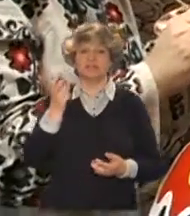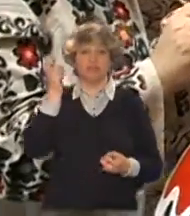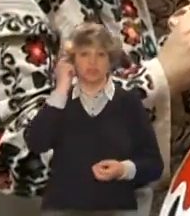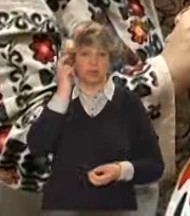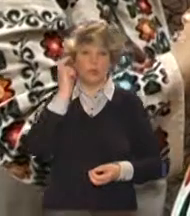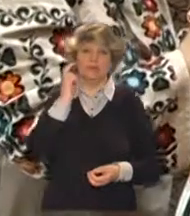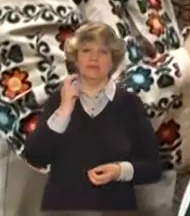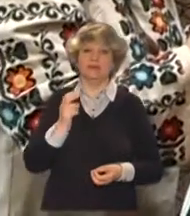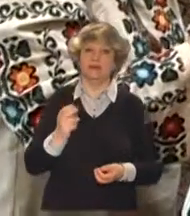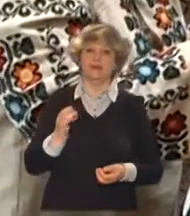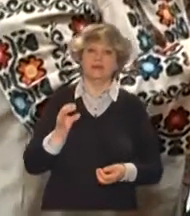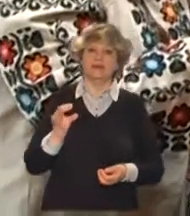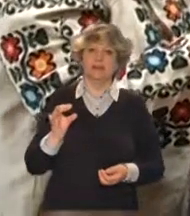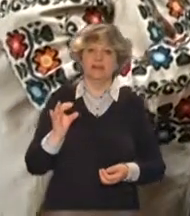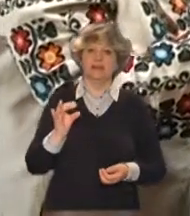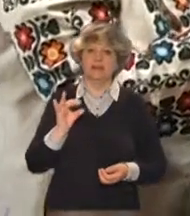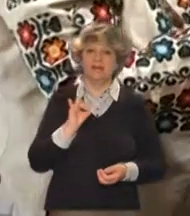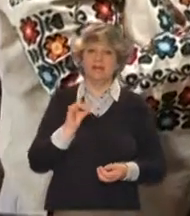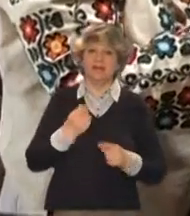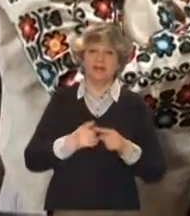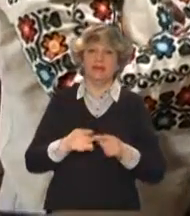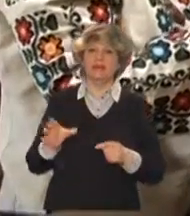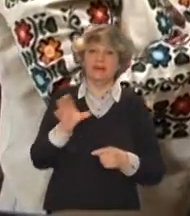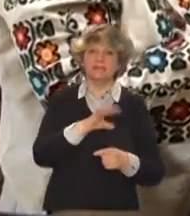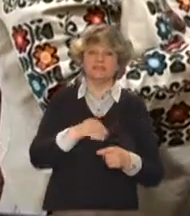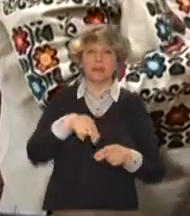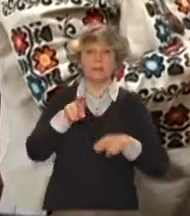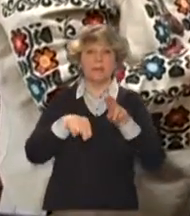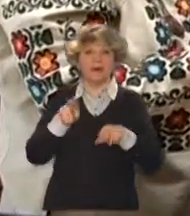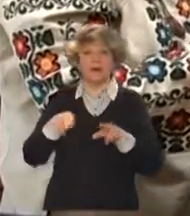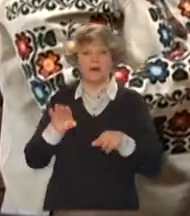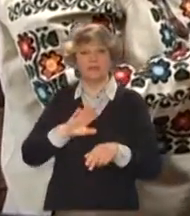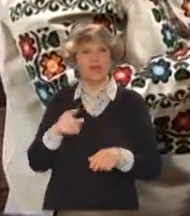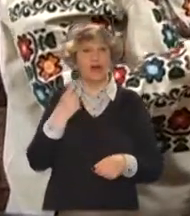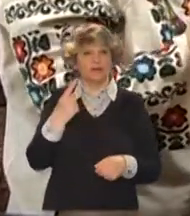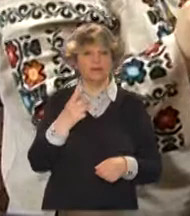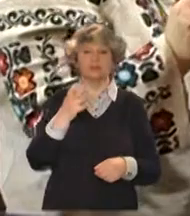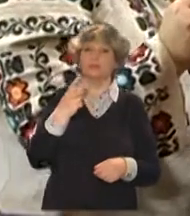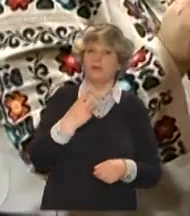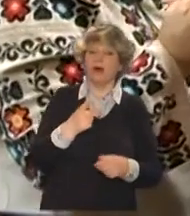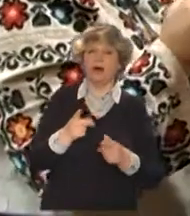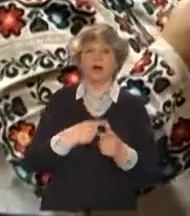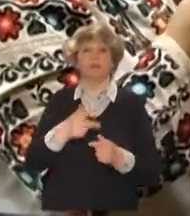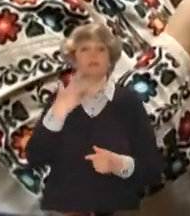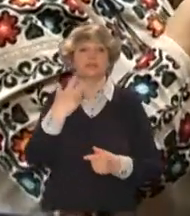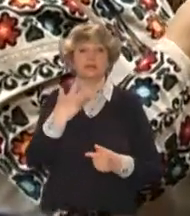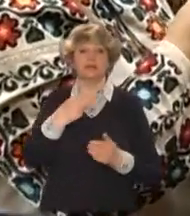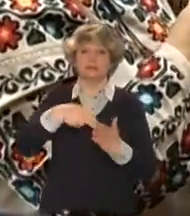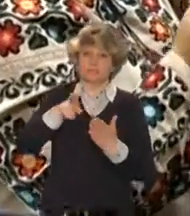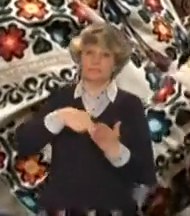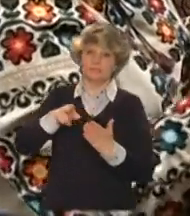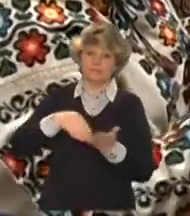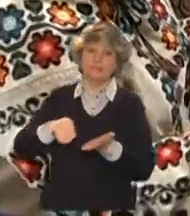І коли це все один раз, треба його покривати не один, а два або три слої.